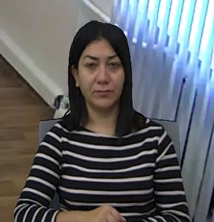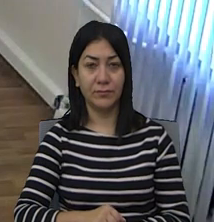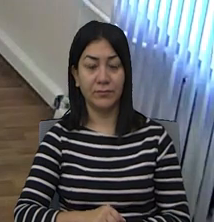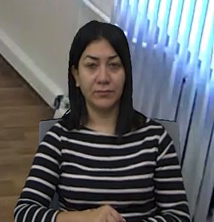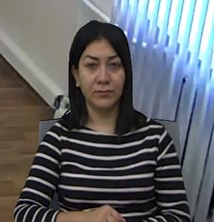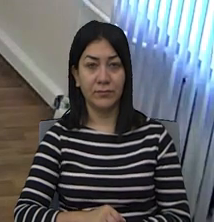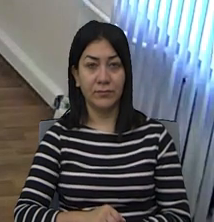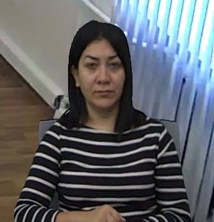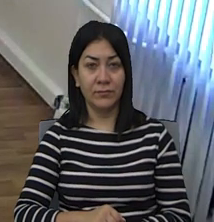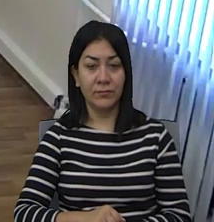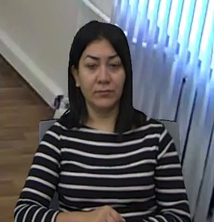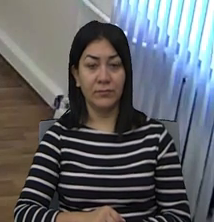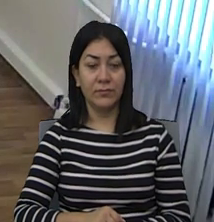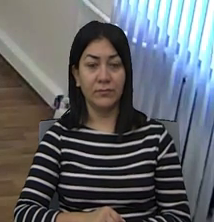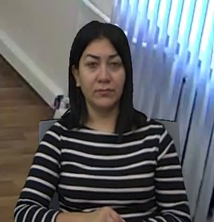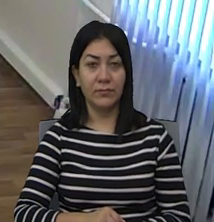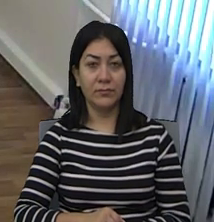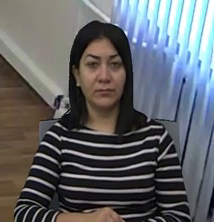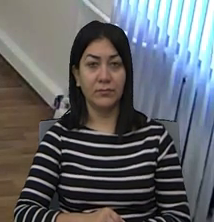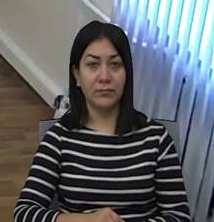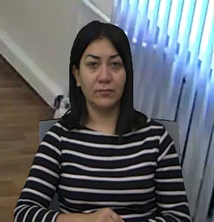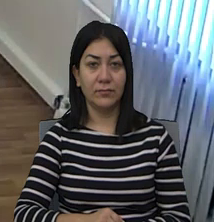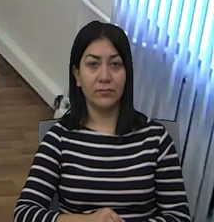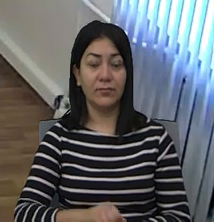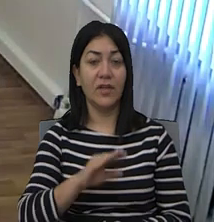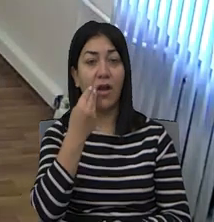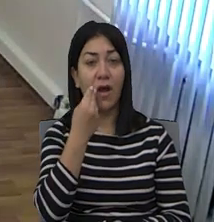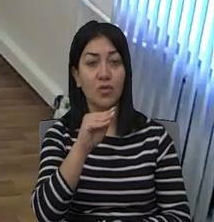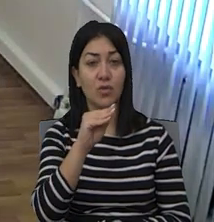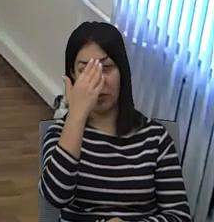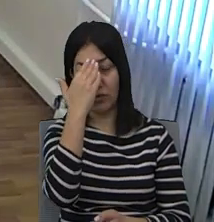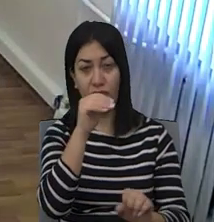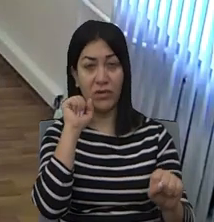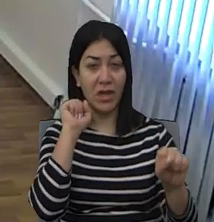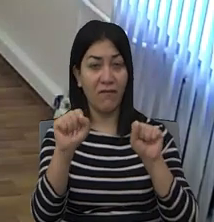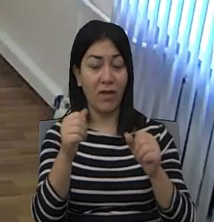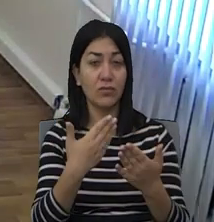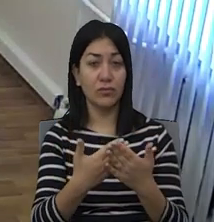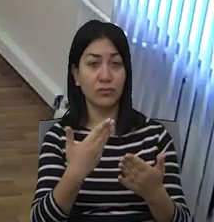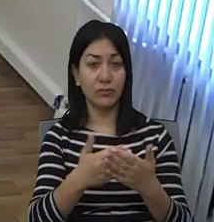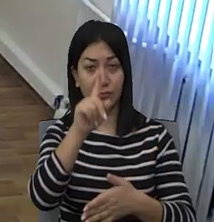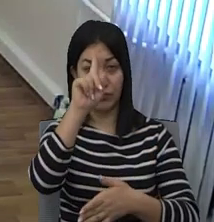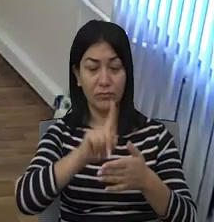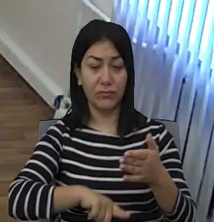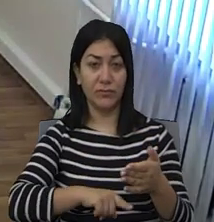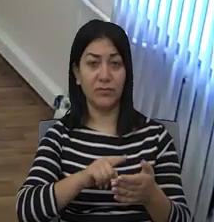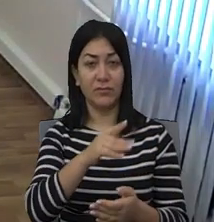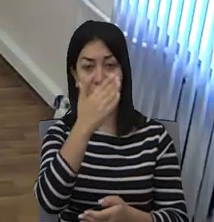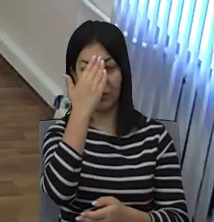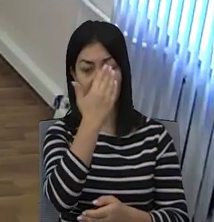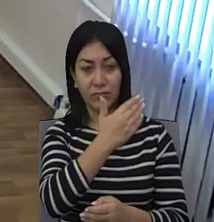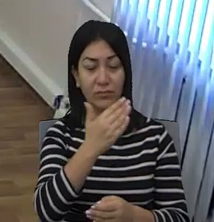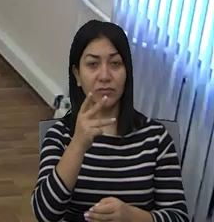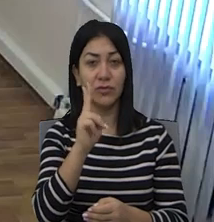to participate in the political process. Արդյունավետ ժողովրդավարությունը նաև ապավինում է իր քաղաքացիներին,